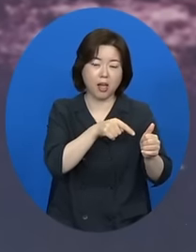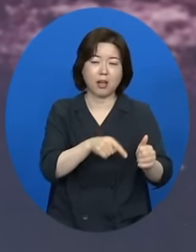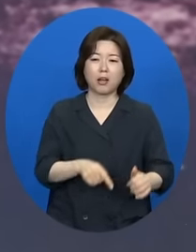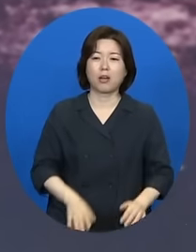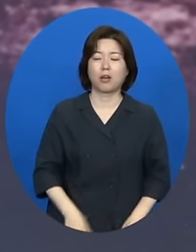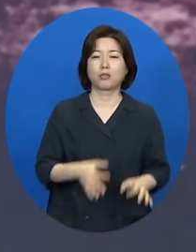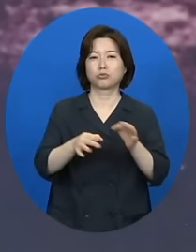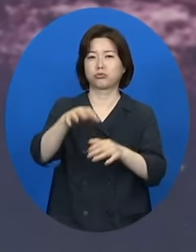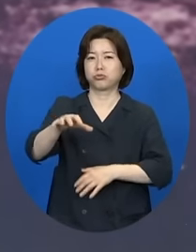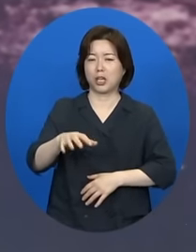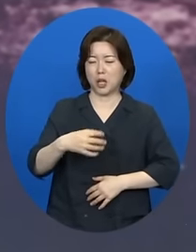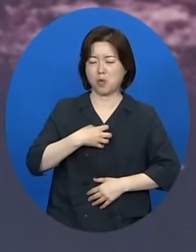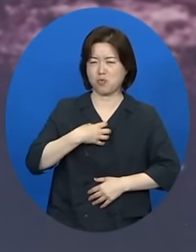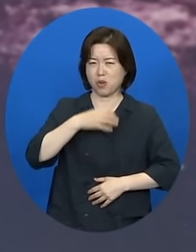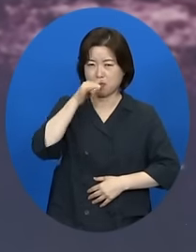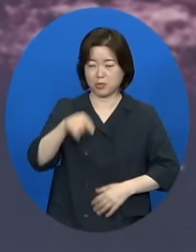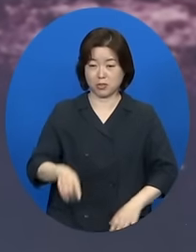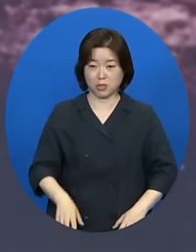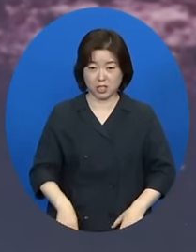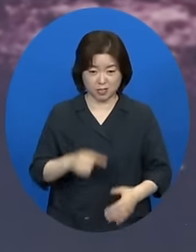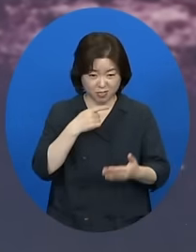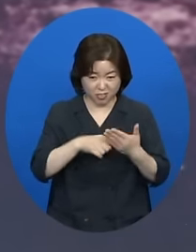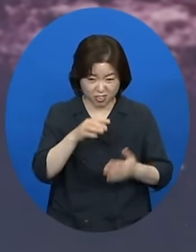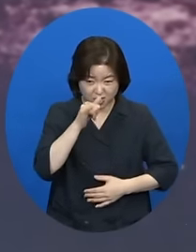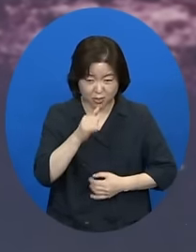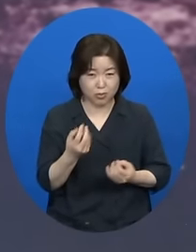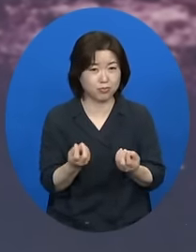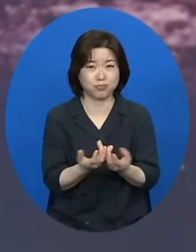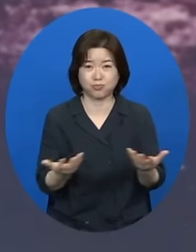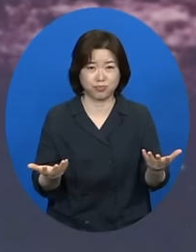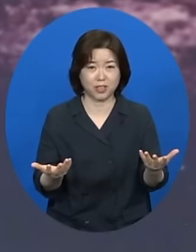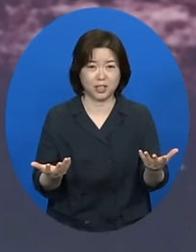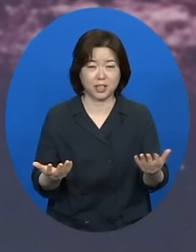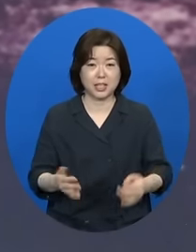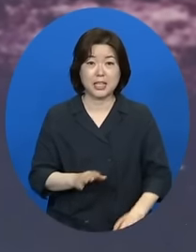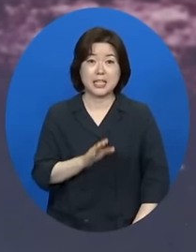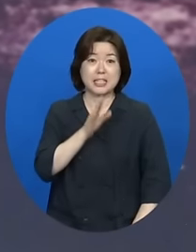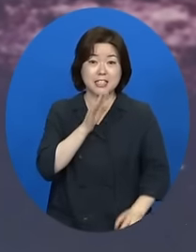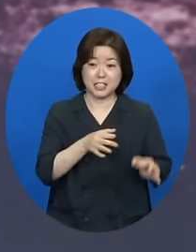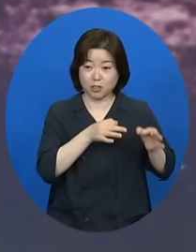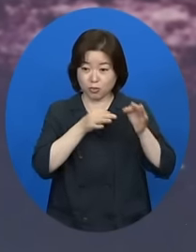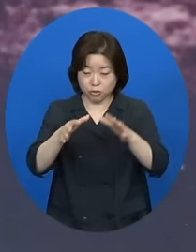있죠. 그래서 잃어버리면 할 말이 없는 겁니다. 근데 정말